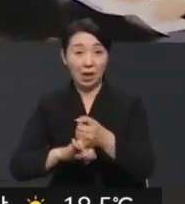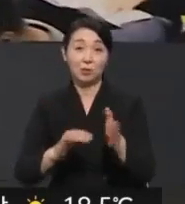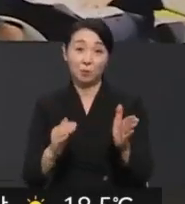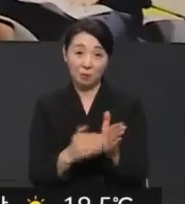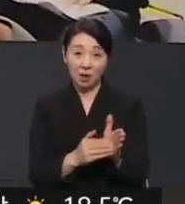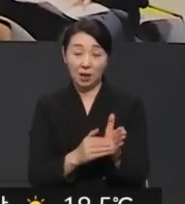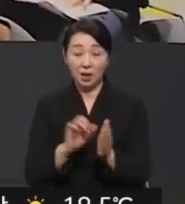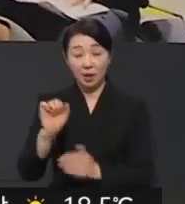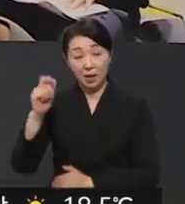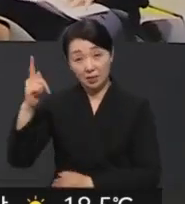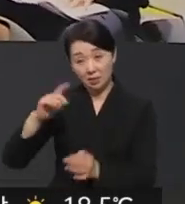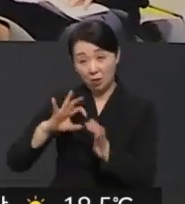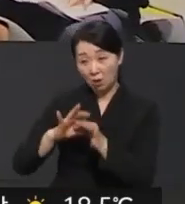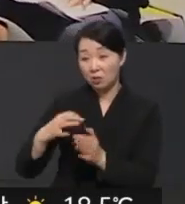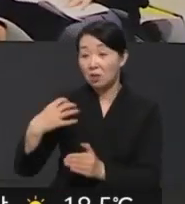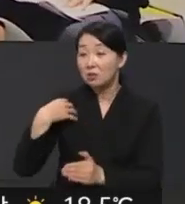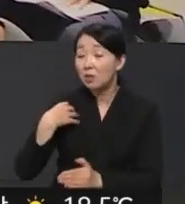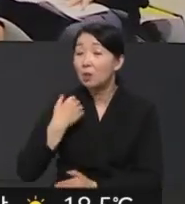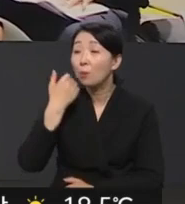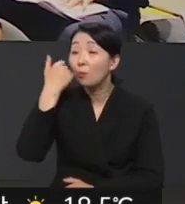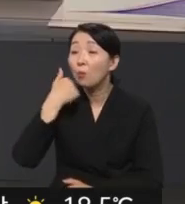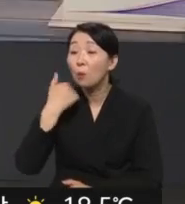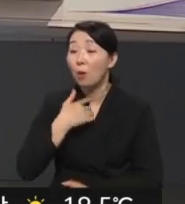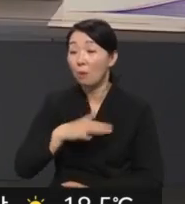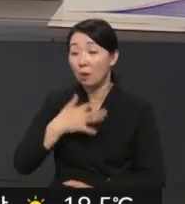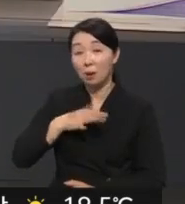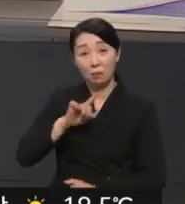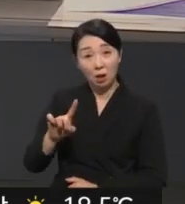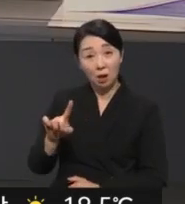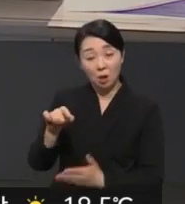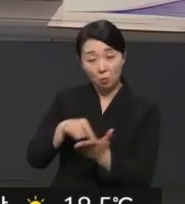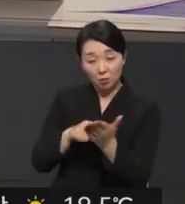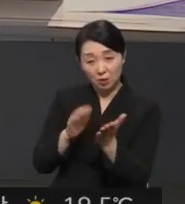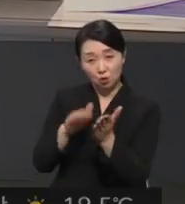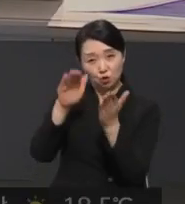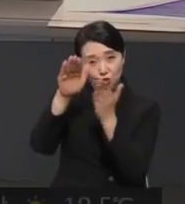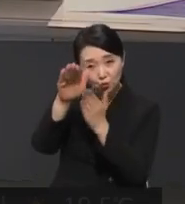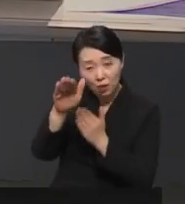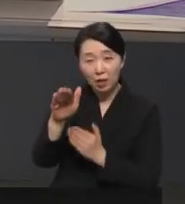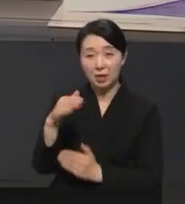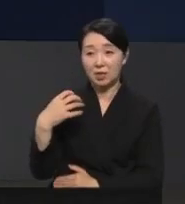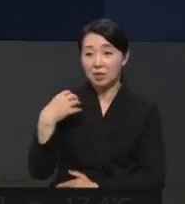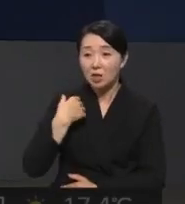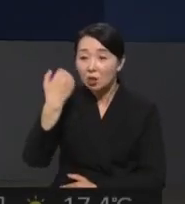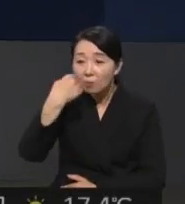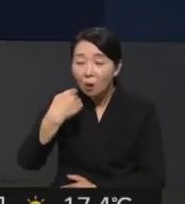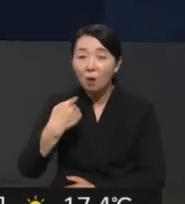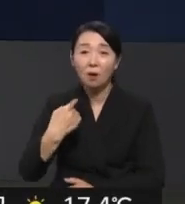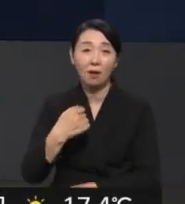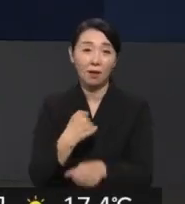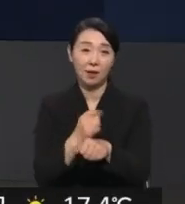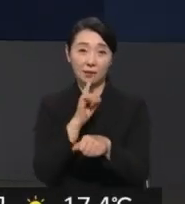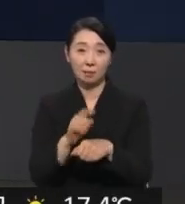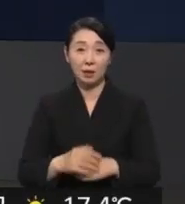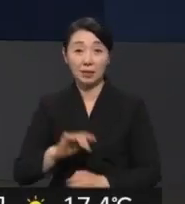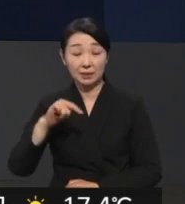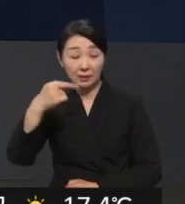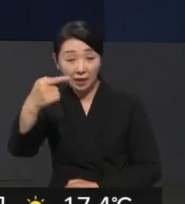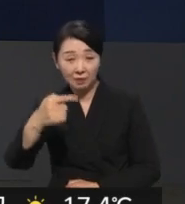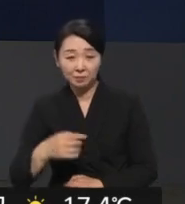받았던 SK와의 책임 소재 공방도 보상부터 마친 뒤 하겠다고 했습니다. 네, 다음 픽은 쌀